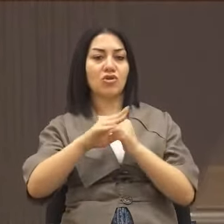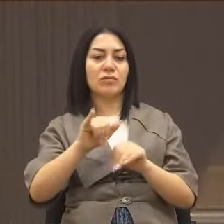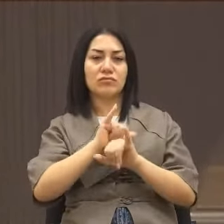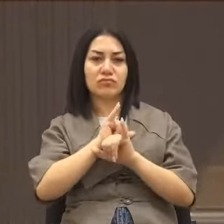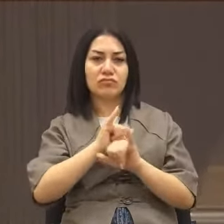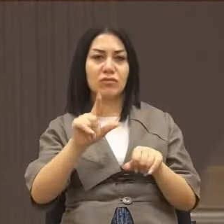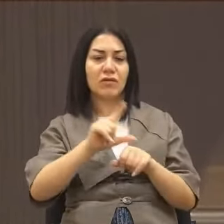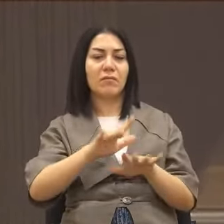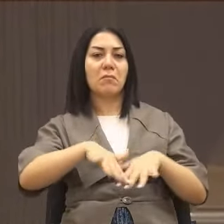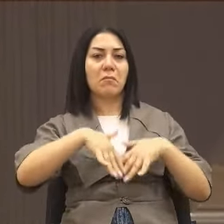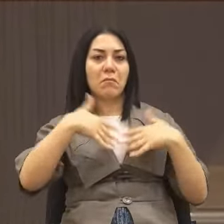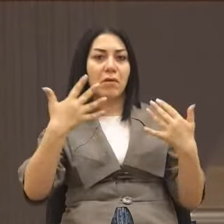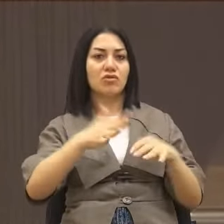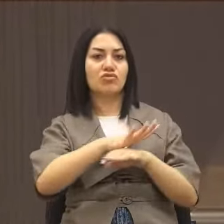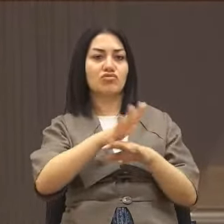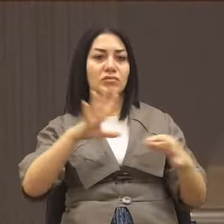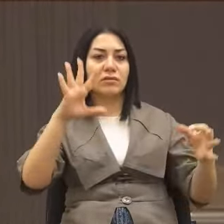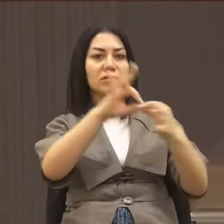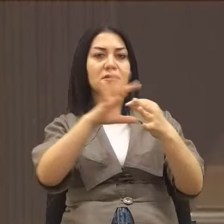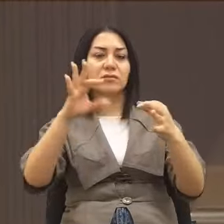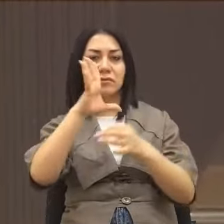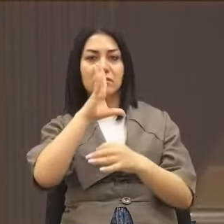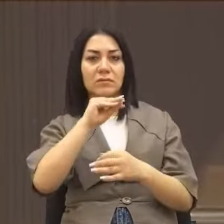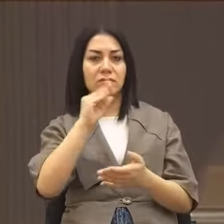շուկաներ մտնելու հնարավորություն։